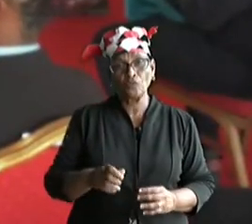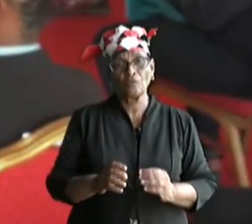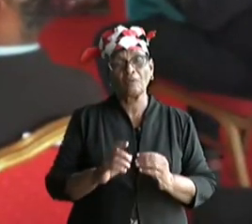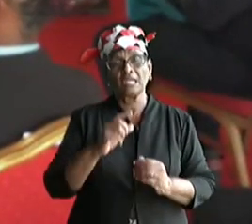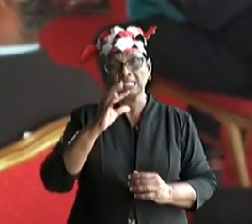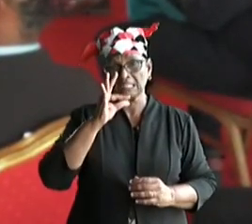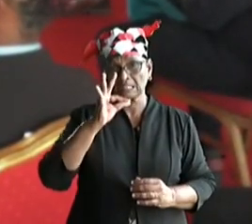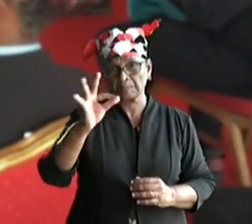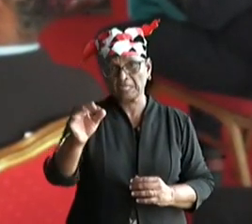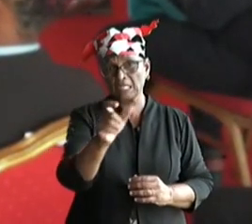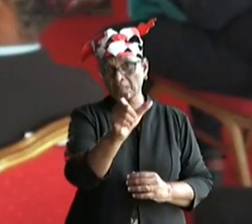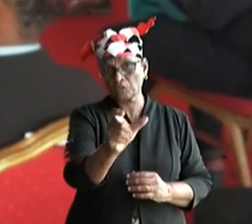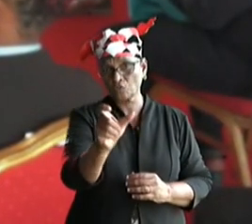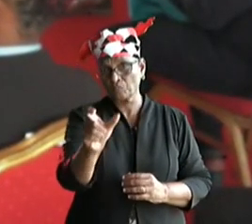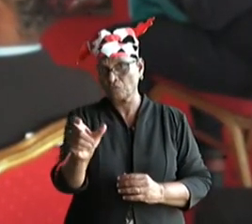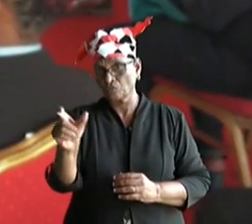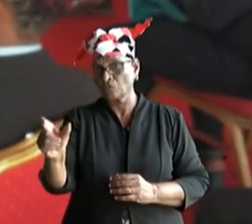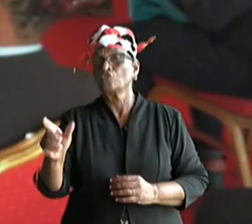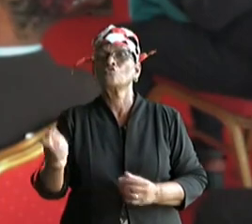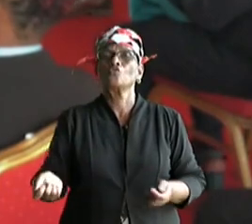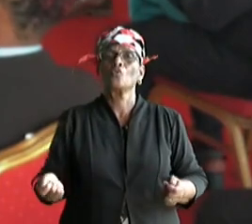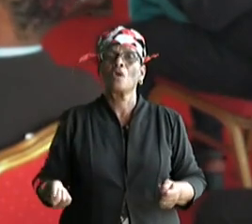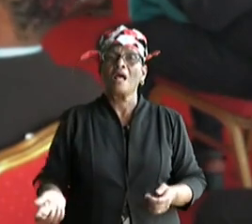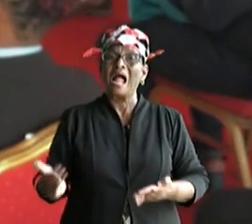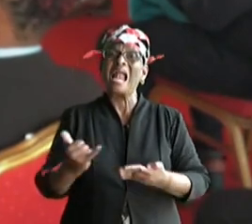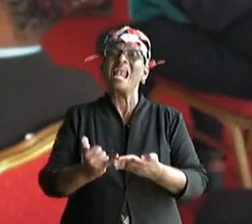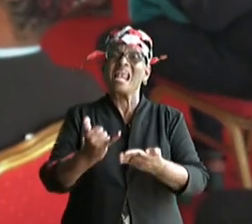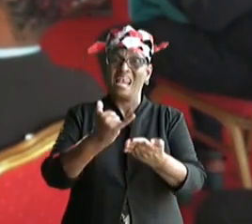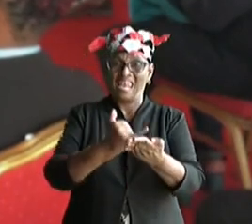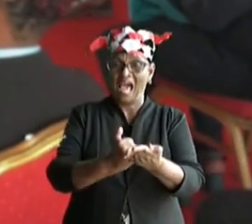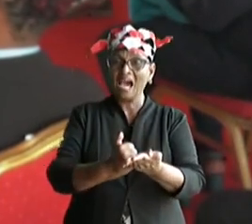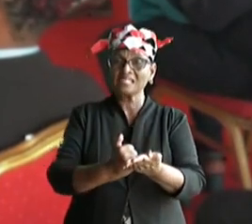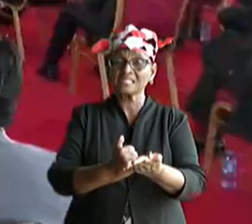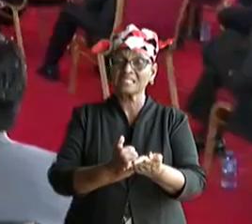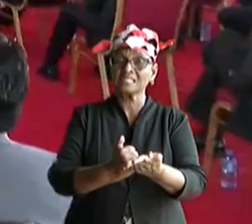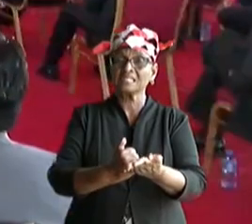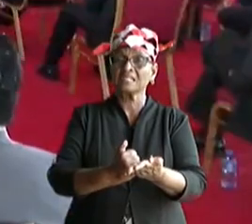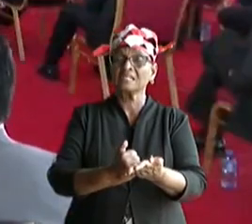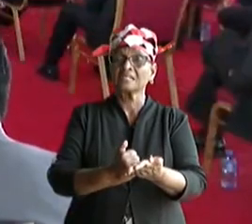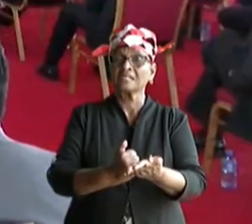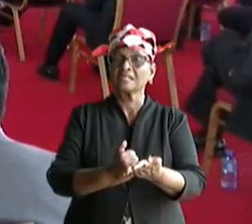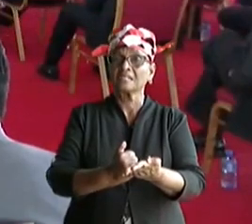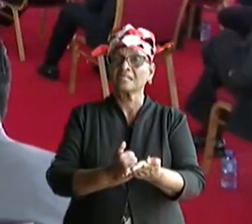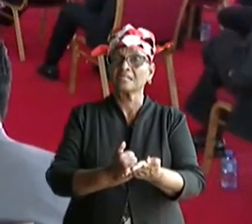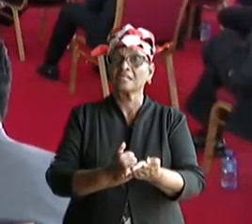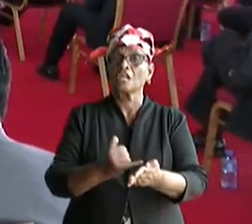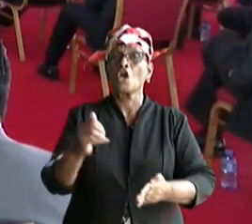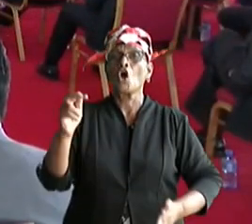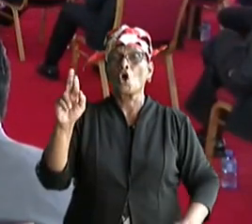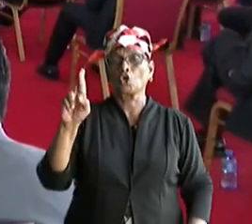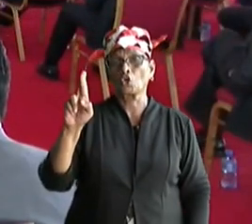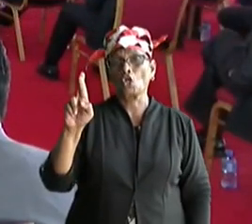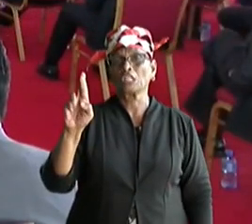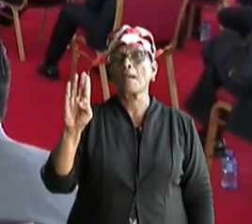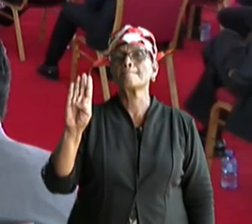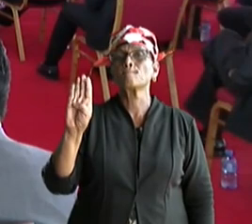met de vicepresident van de Republiek Suriname, zijn excellentie Ronnie Brunswijk.